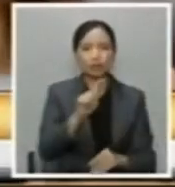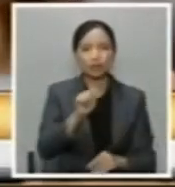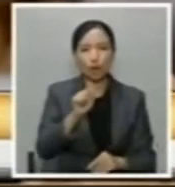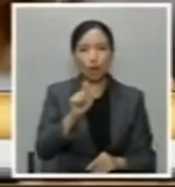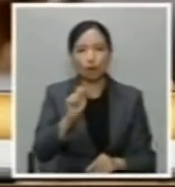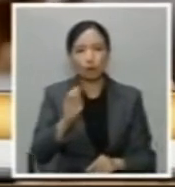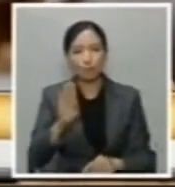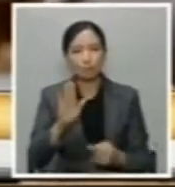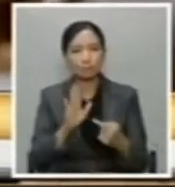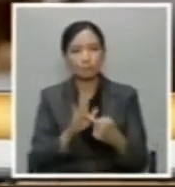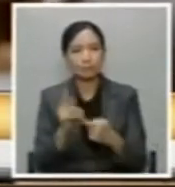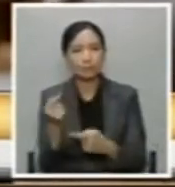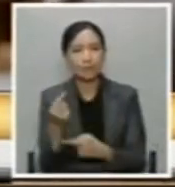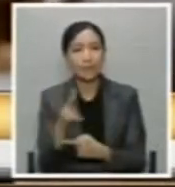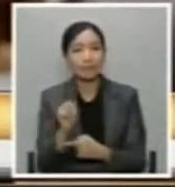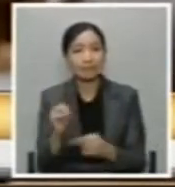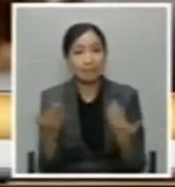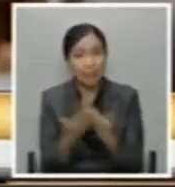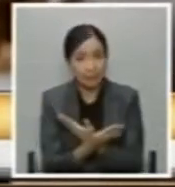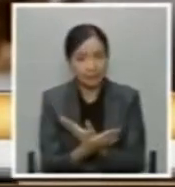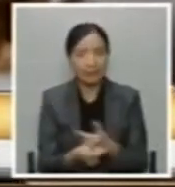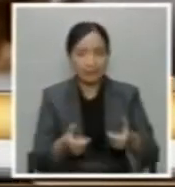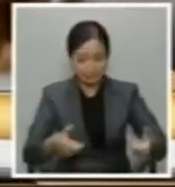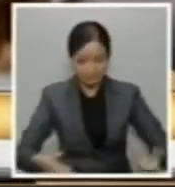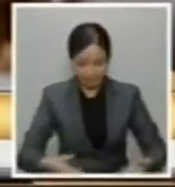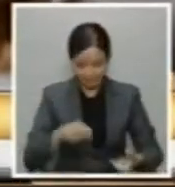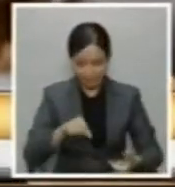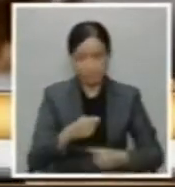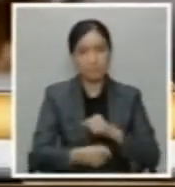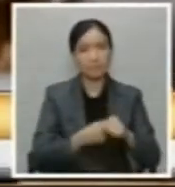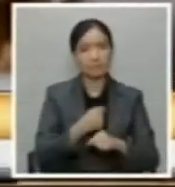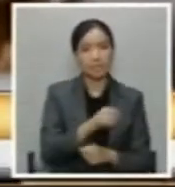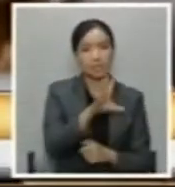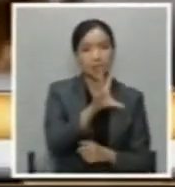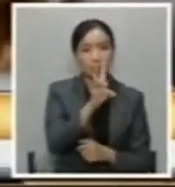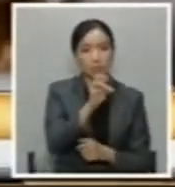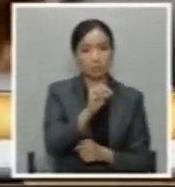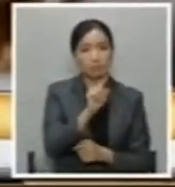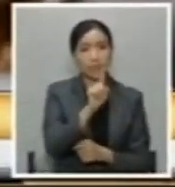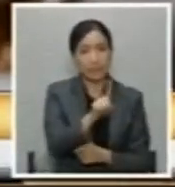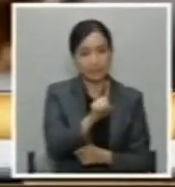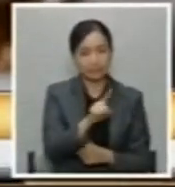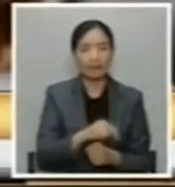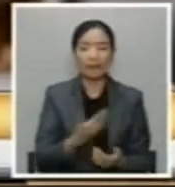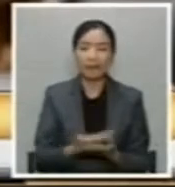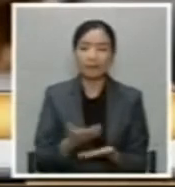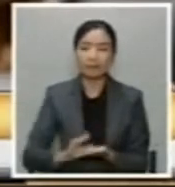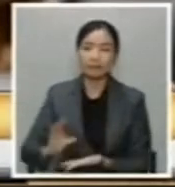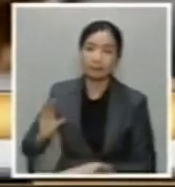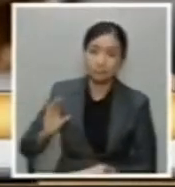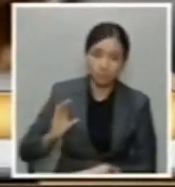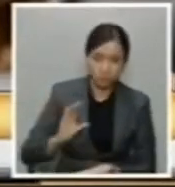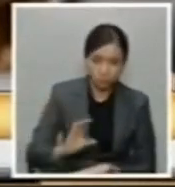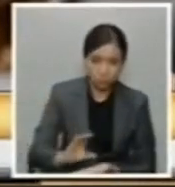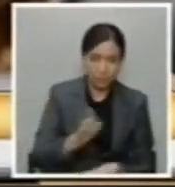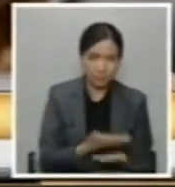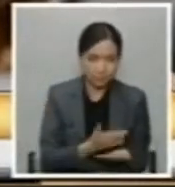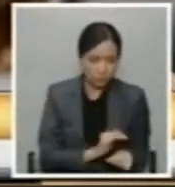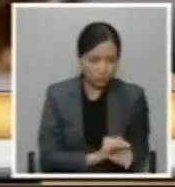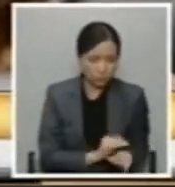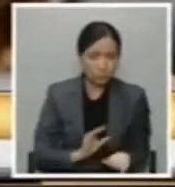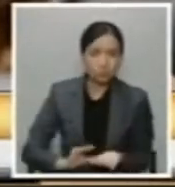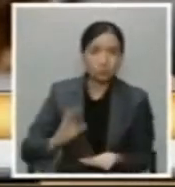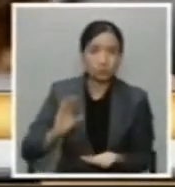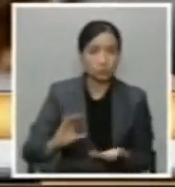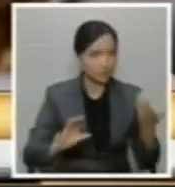าวันนี้คือรายงานปี2011เนี่ยได้ระบุว่าผลตอบแทนในส่วนของการลงทุนของเงินสมทบของประ